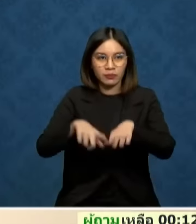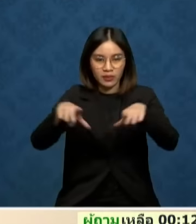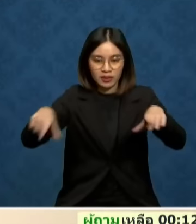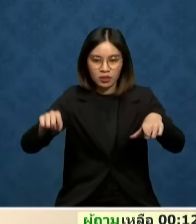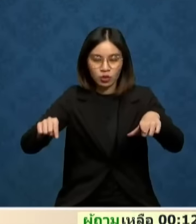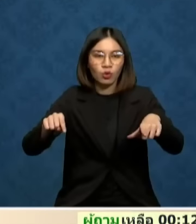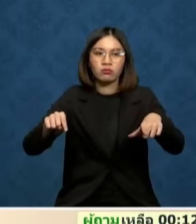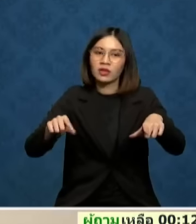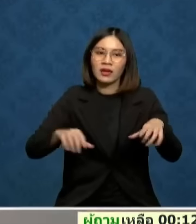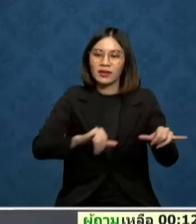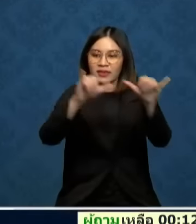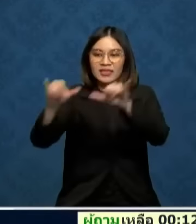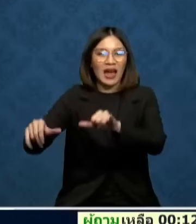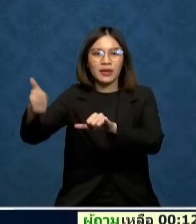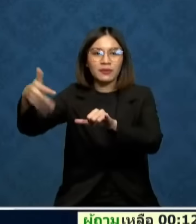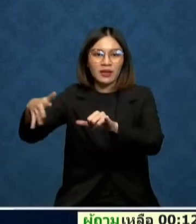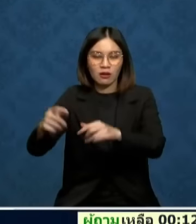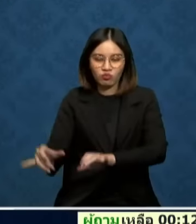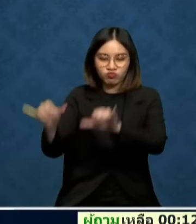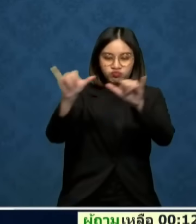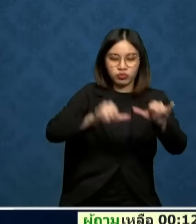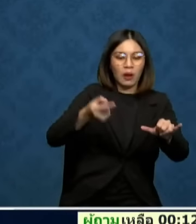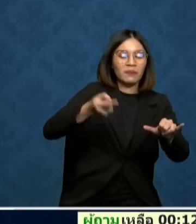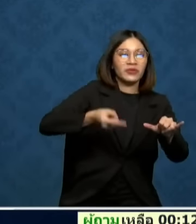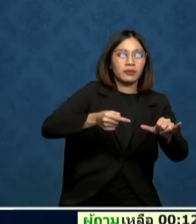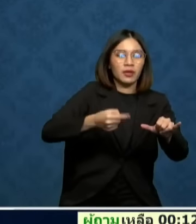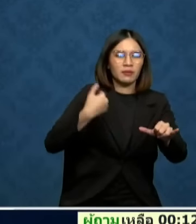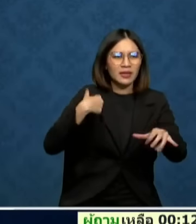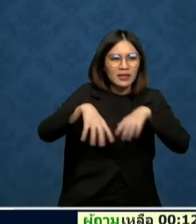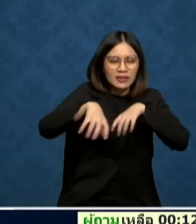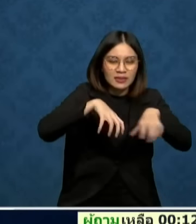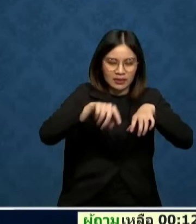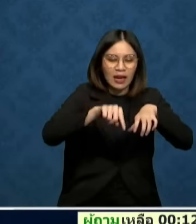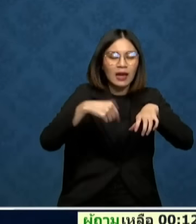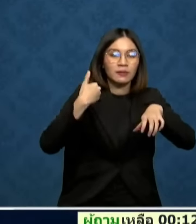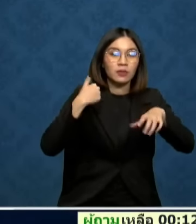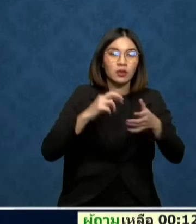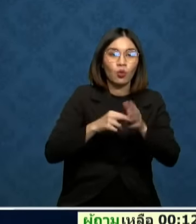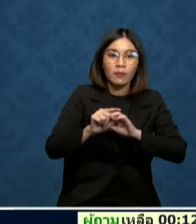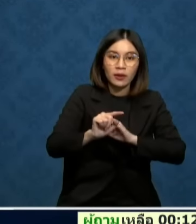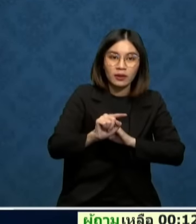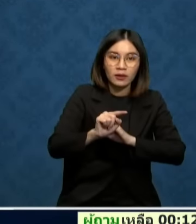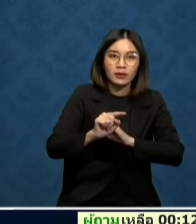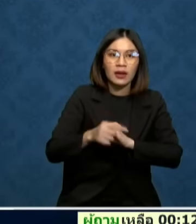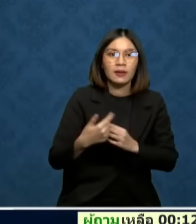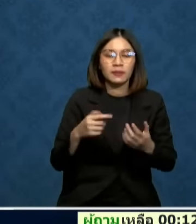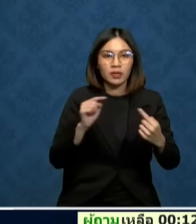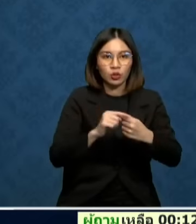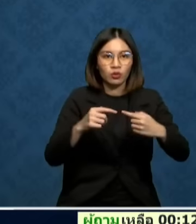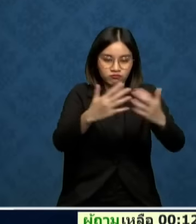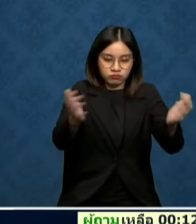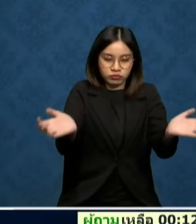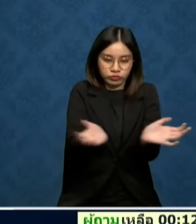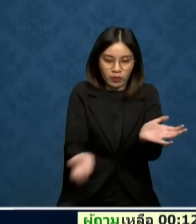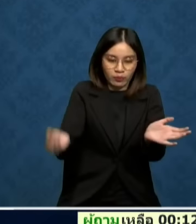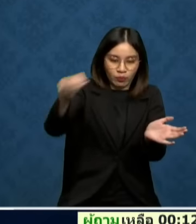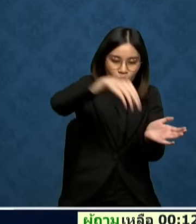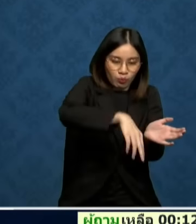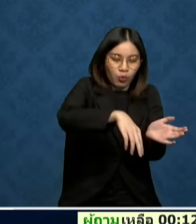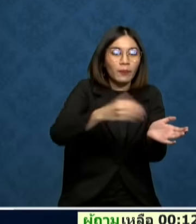ปลายทางไม่ได้ต้องนำกลับมานะคะแต่นำกลับมาเนี่ยก็มีการจัดการนะคะก็คือมีการใส่ในภาชนะหรือ